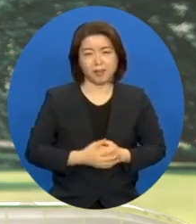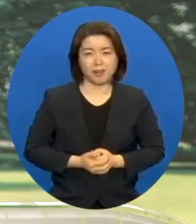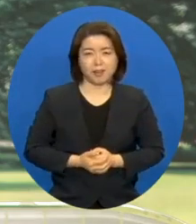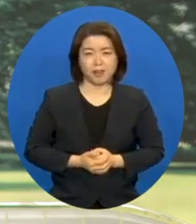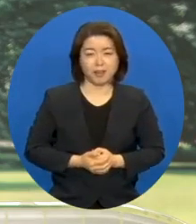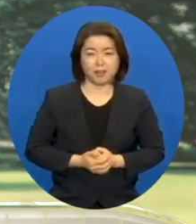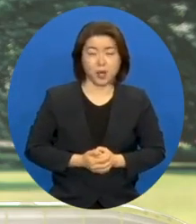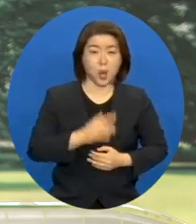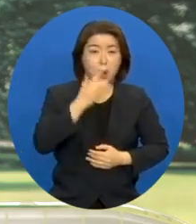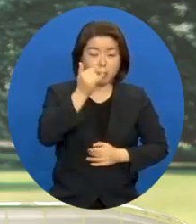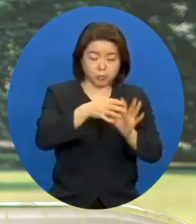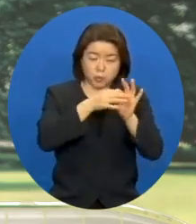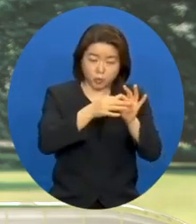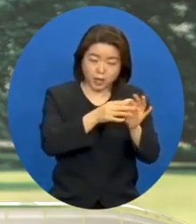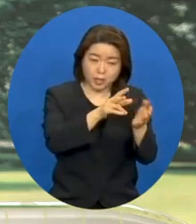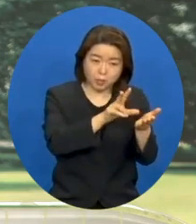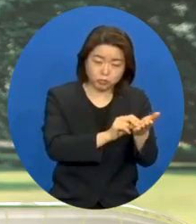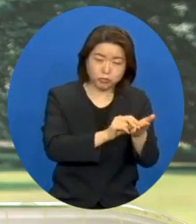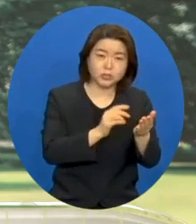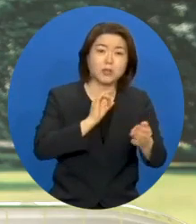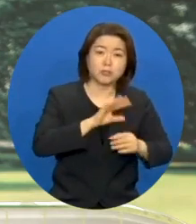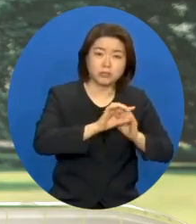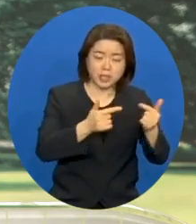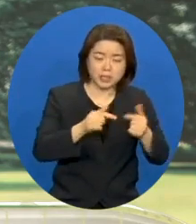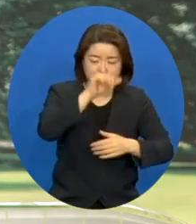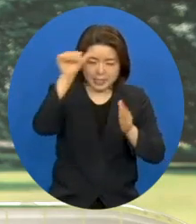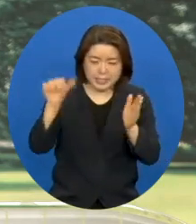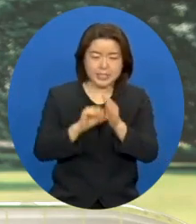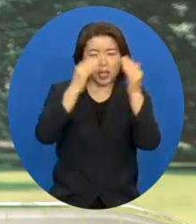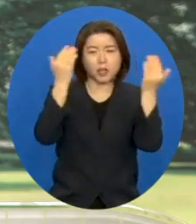관계 문제뿐만 아니고 인생의 모든 문제가 풀어집니다.